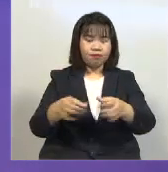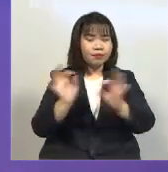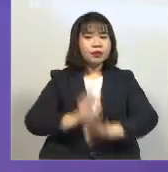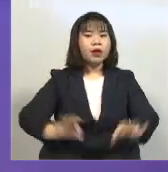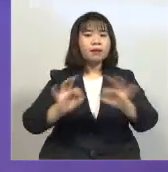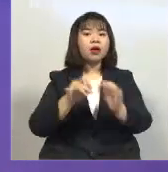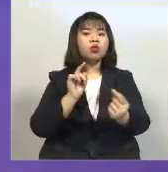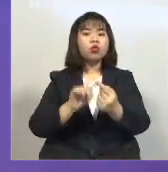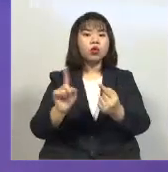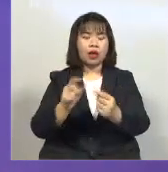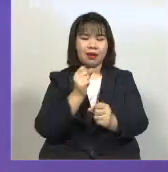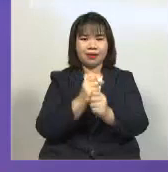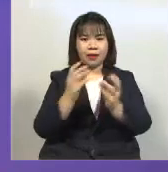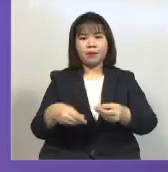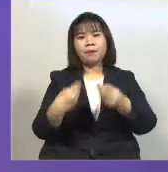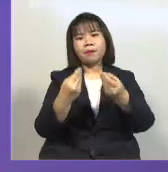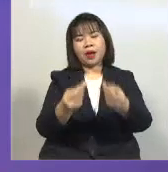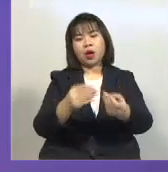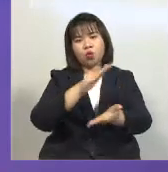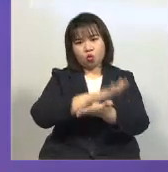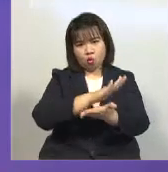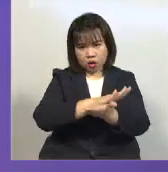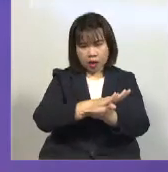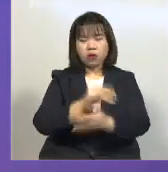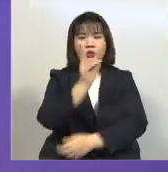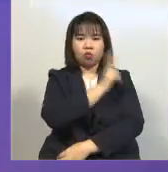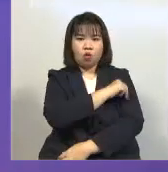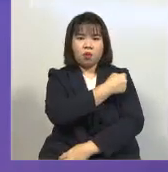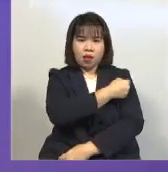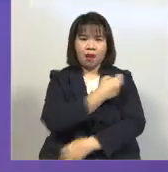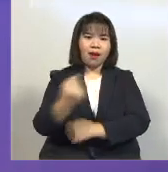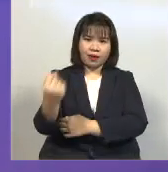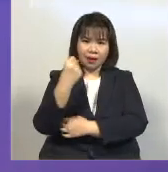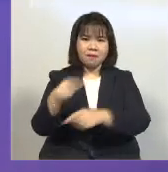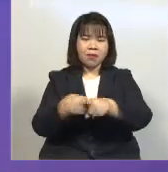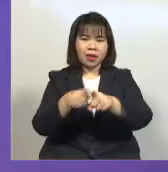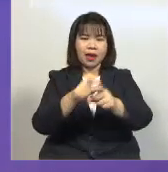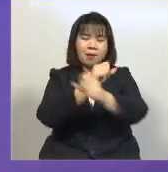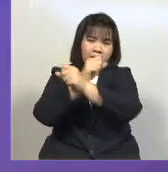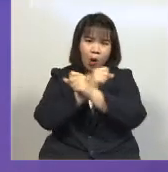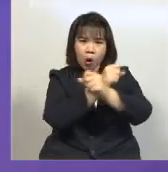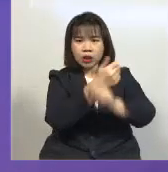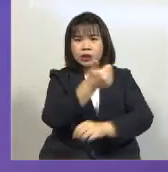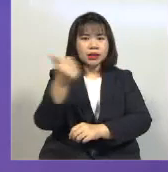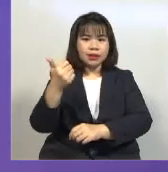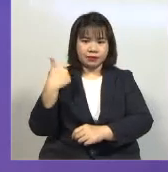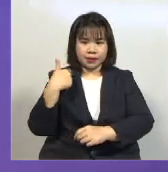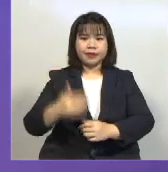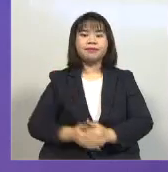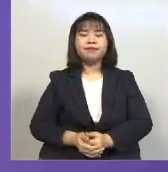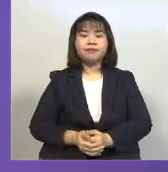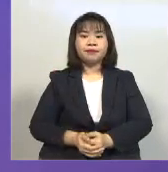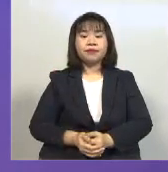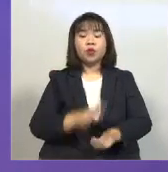คัญนะคะกับการสร้างความเข้มแข็งของโรงเรียนและโรงพยาบาลต้านภัยพิบัติและป้องกันภัยที่อาจจะเกิดขึ้นค่ะ